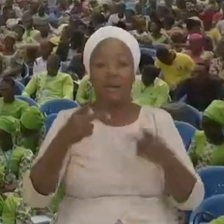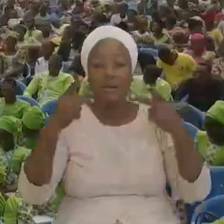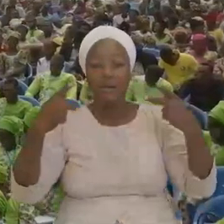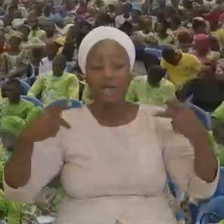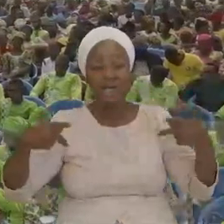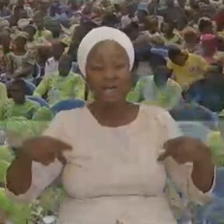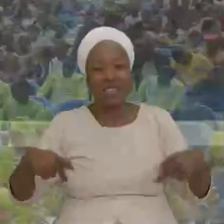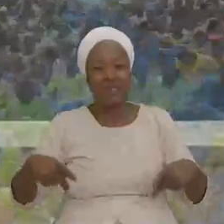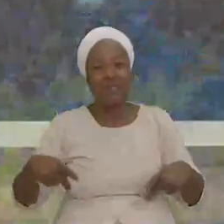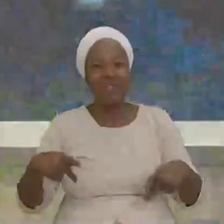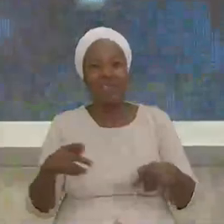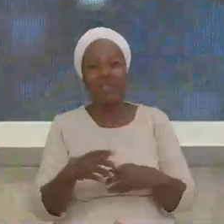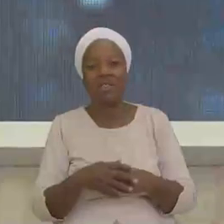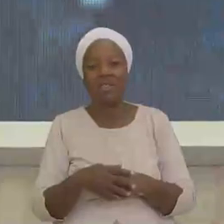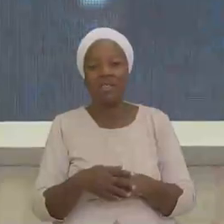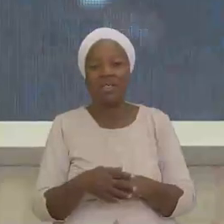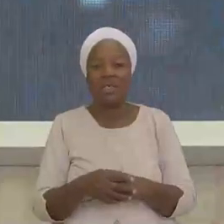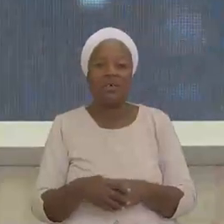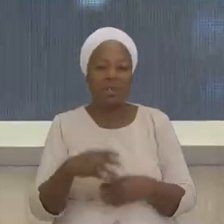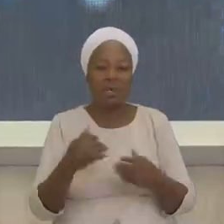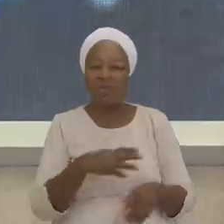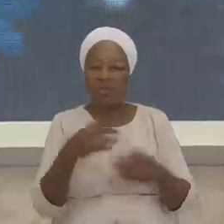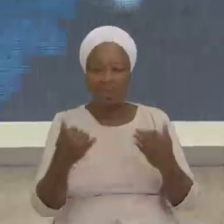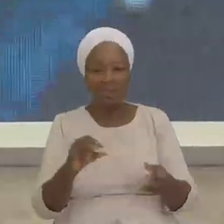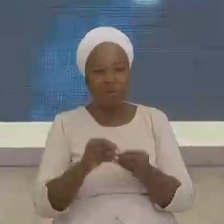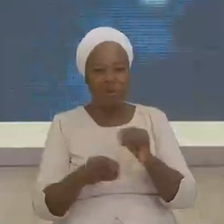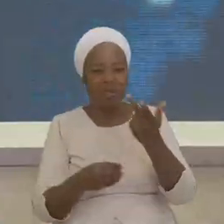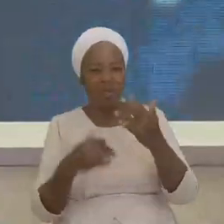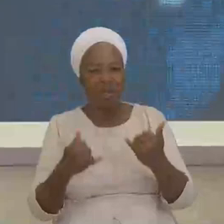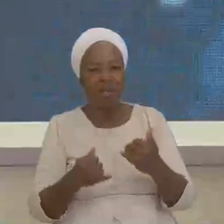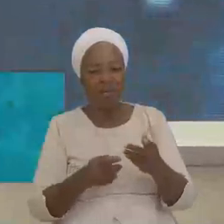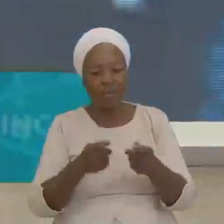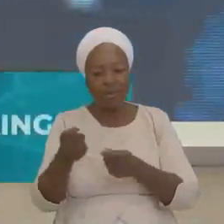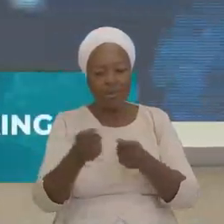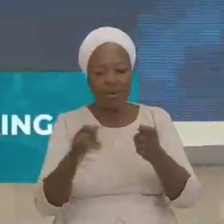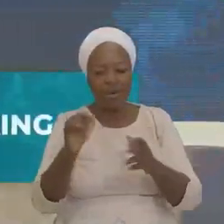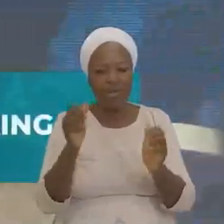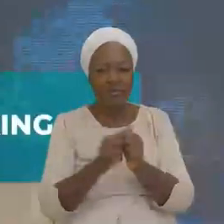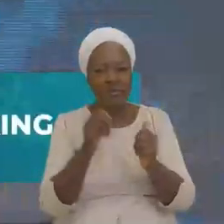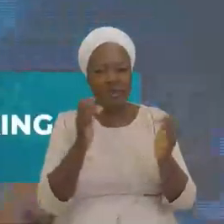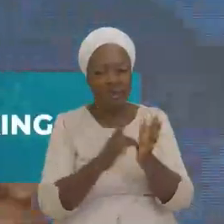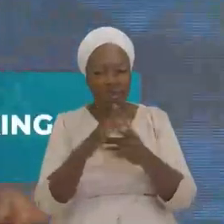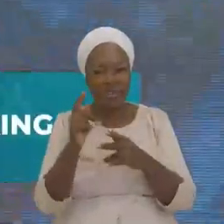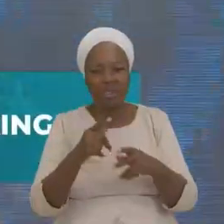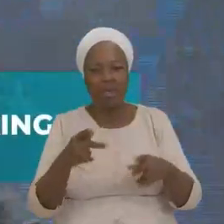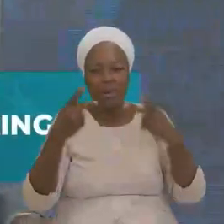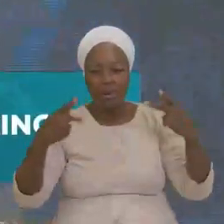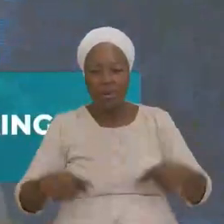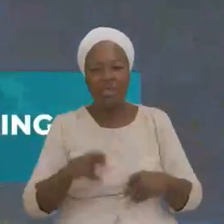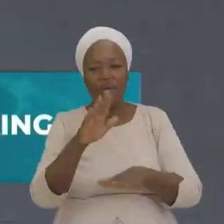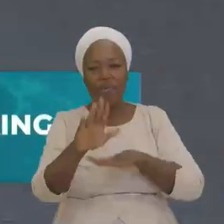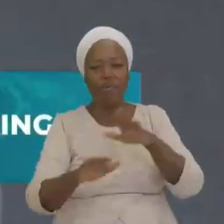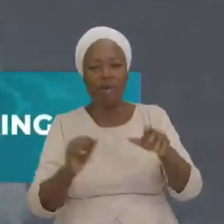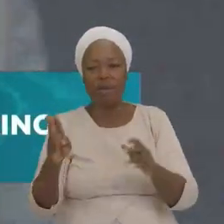Troisièmement, c'est le roi, le prince. Troisième point maintenant, régner avec Jésus, le